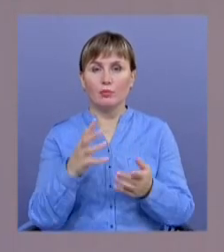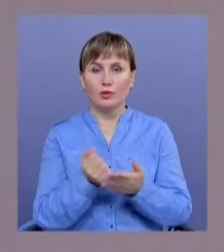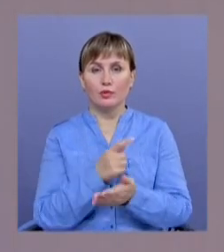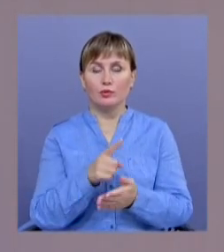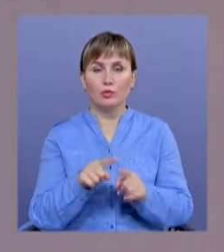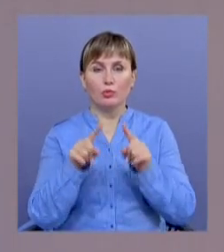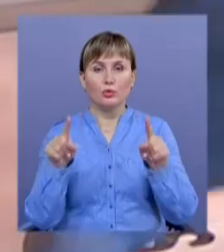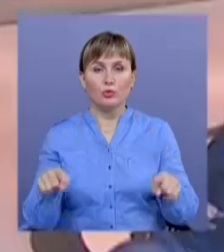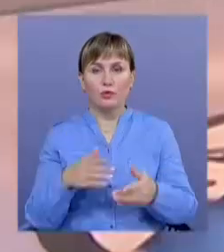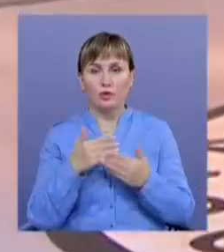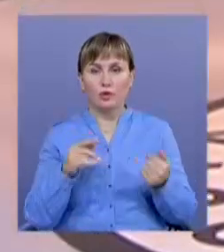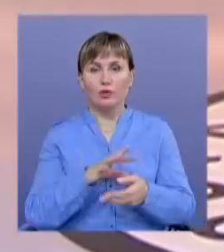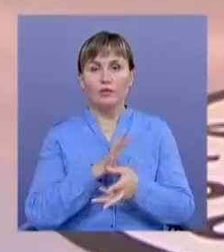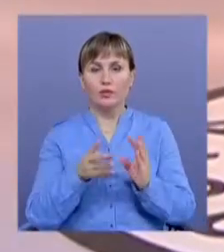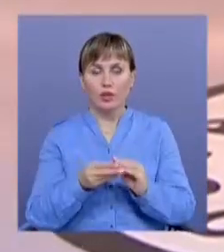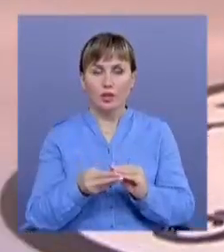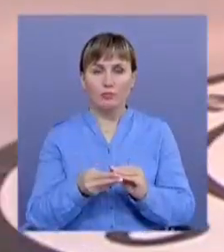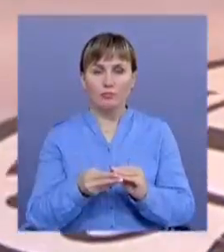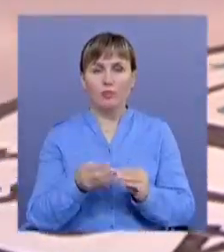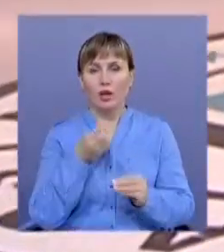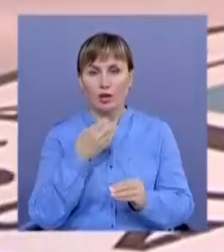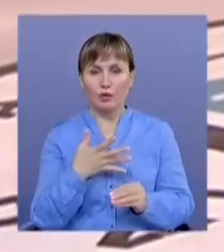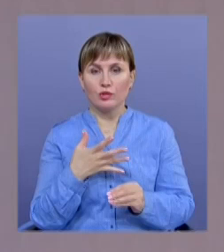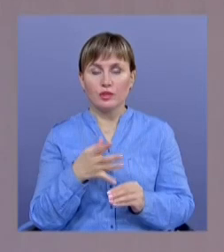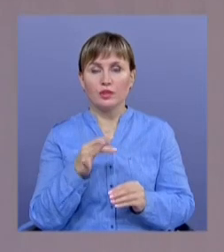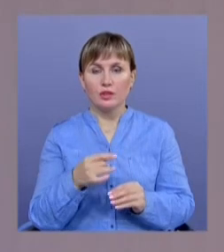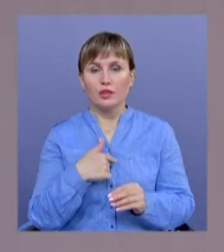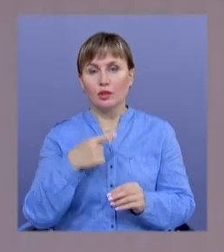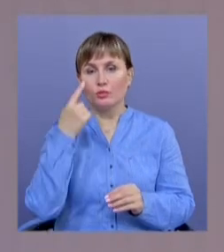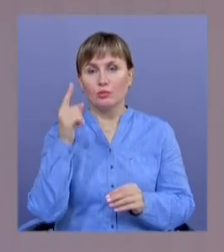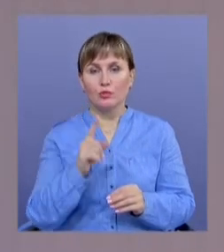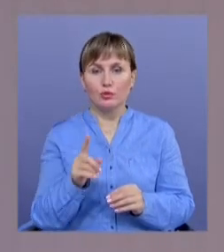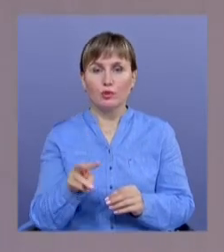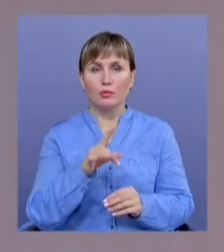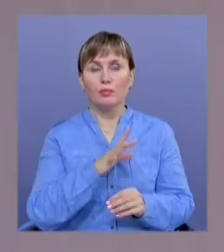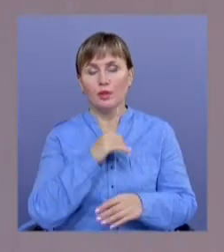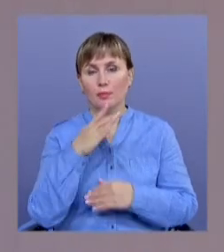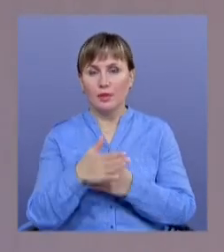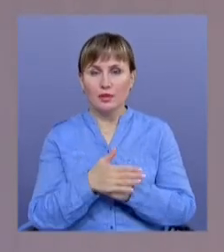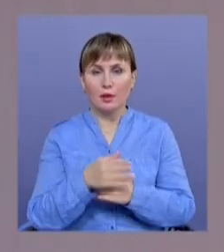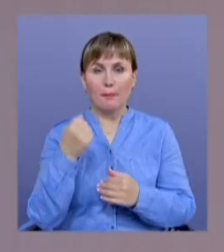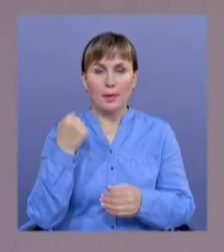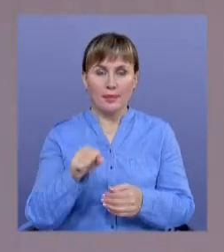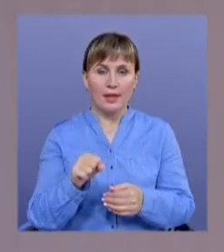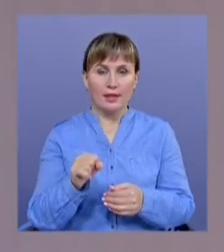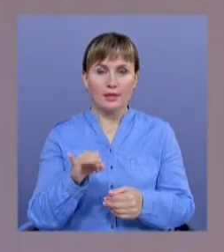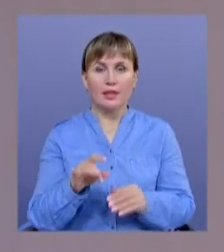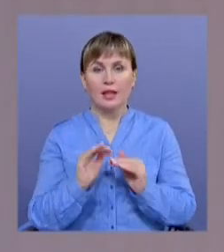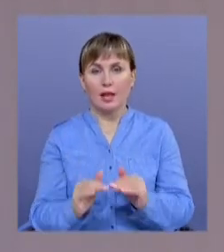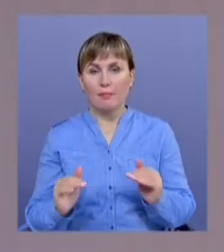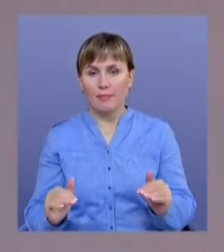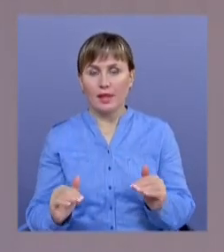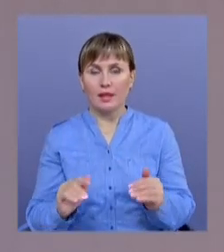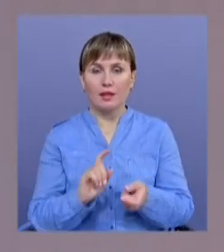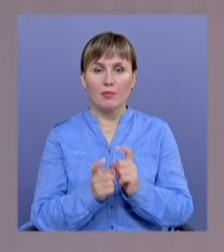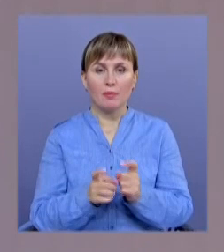путевки нет. Но в целом результат очень хороший. Я думаю, что мы как бы были близки к победе. Ребята, борьба